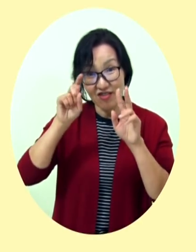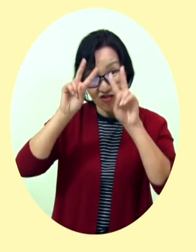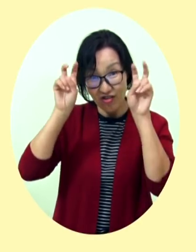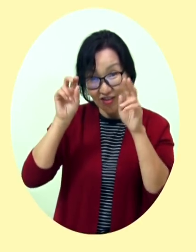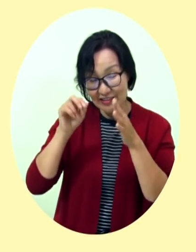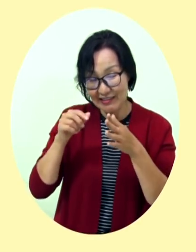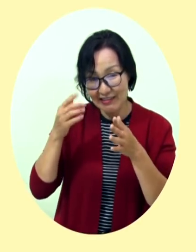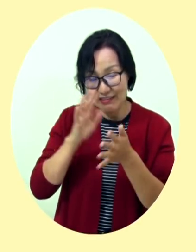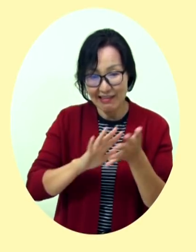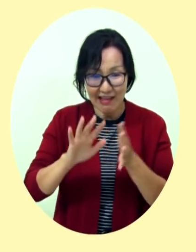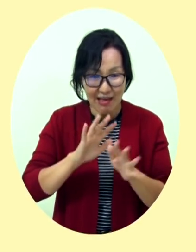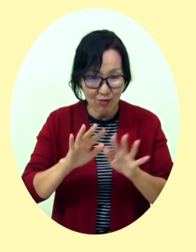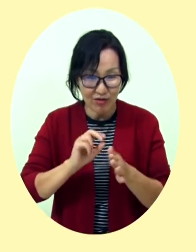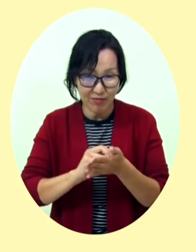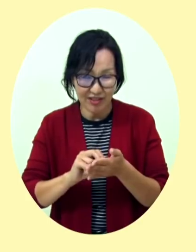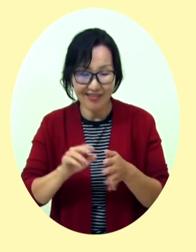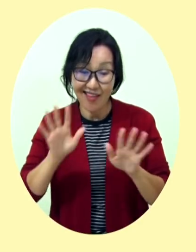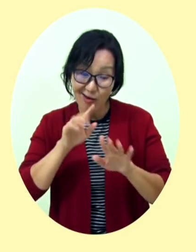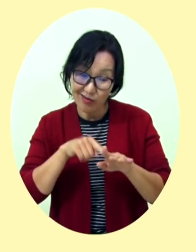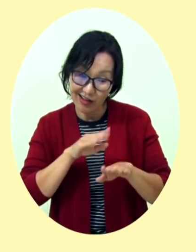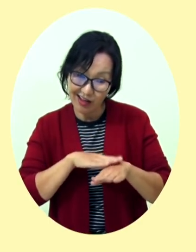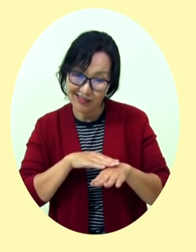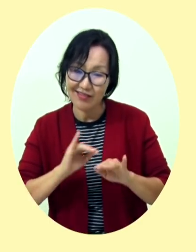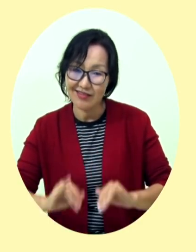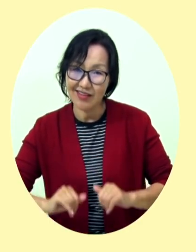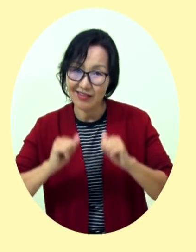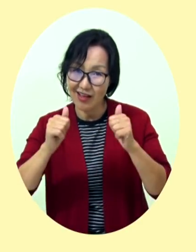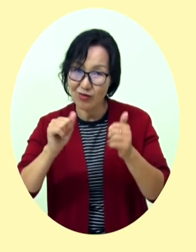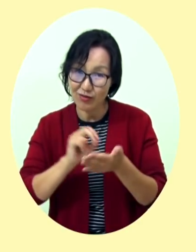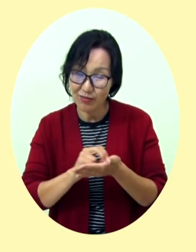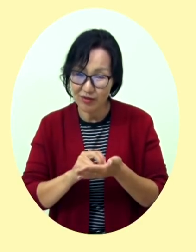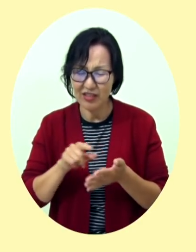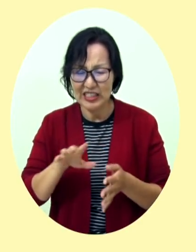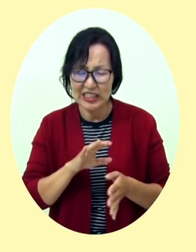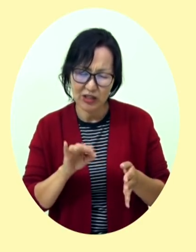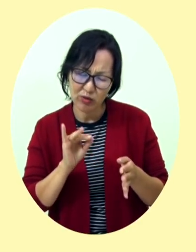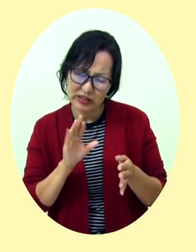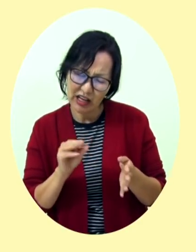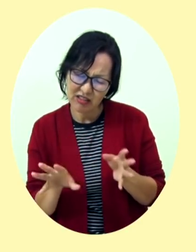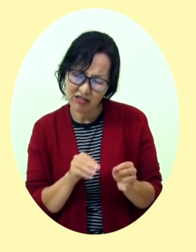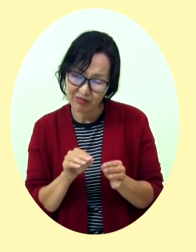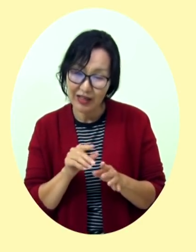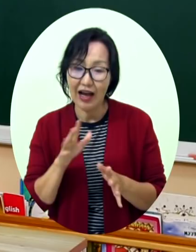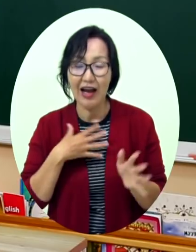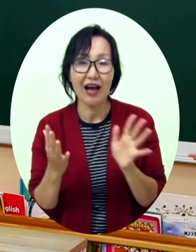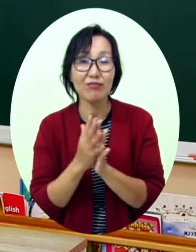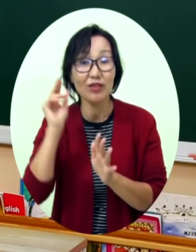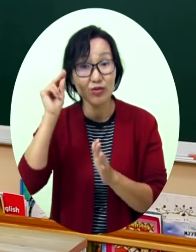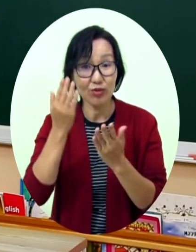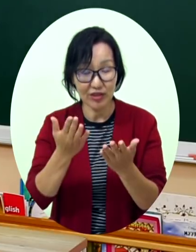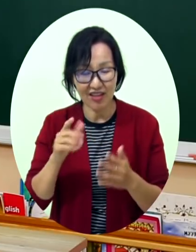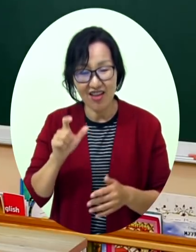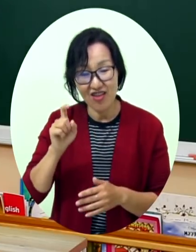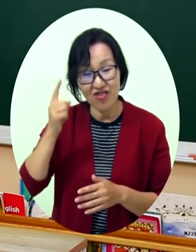найруулан бичих, найруулгын алдааг засан сайжруулж, сэрүүлэн бичгэд хамтдаа суралцснаа. За,